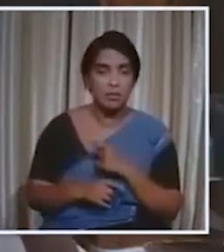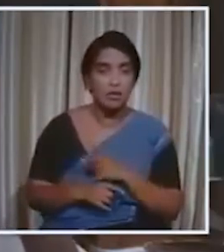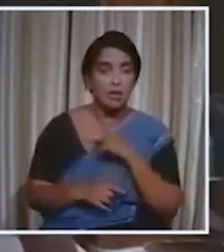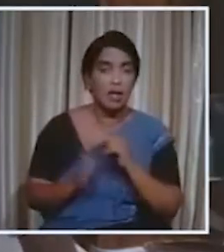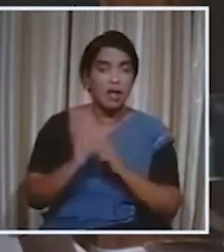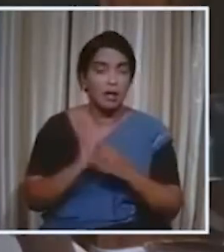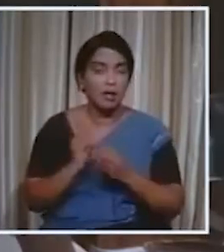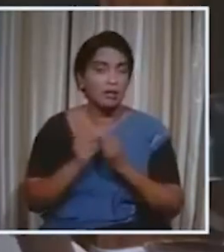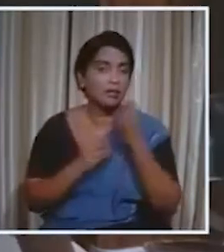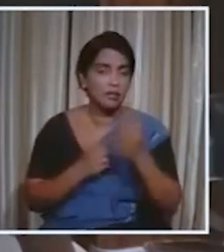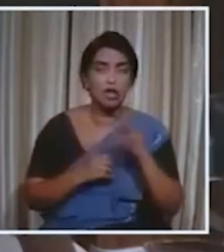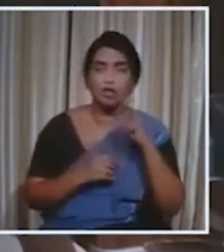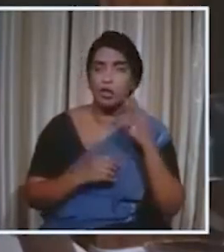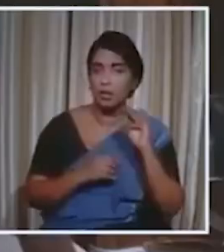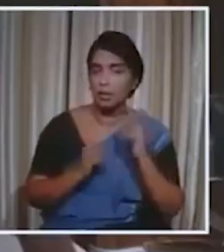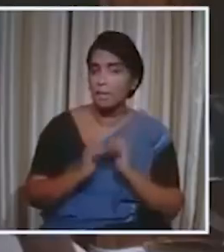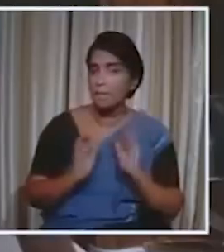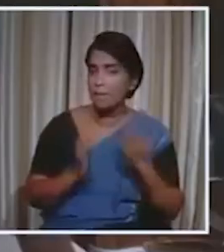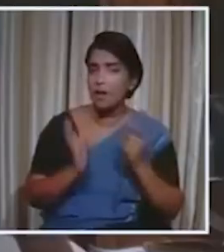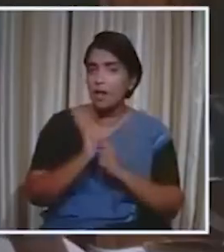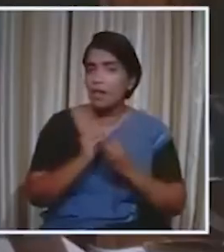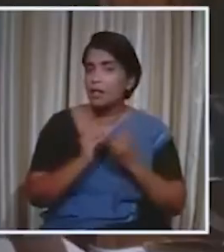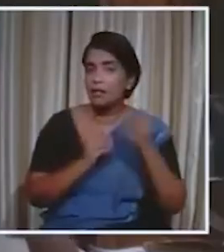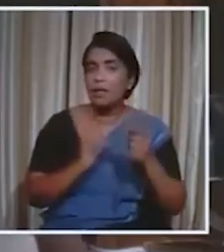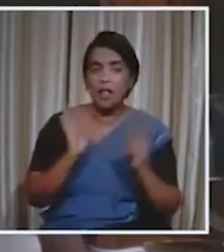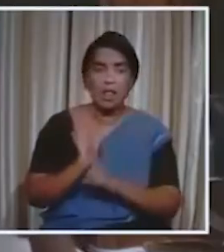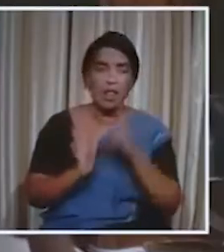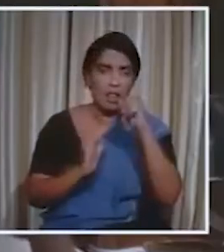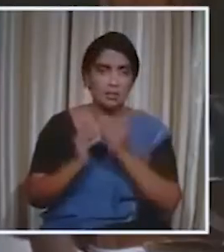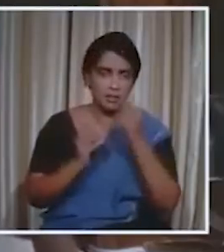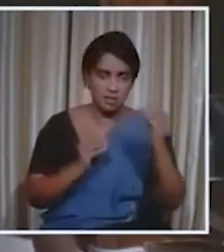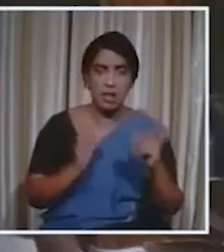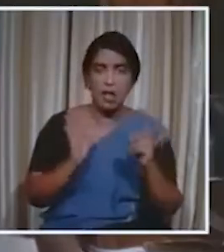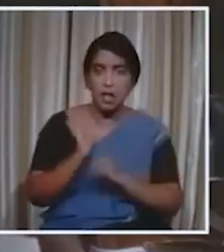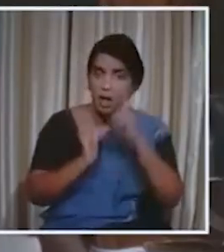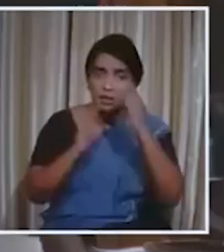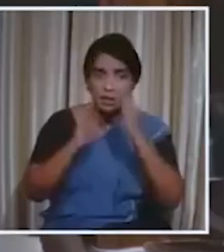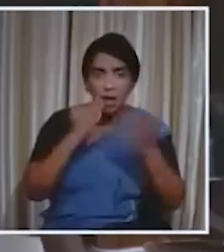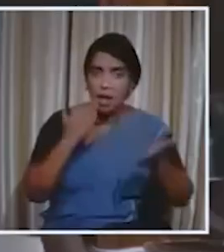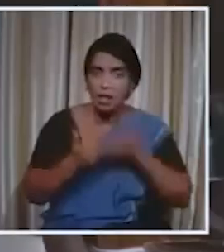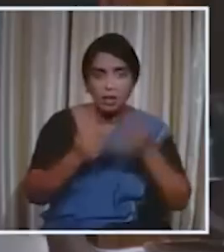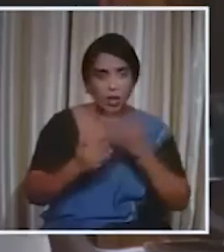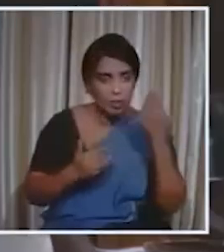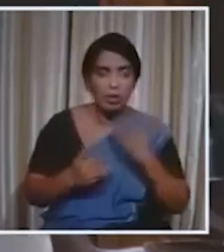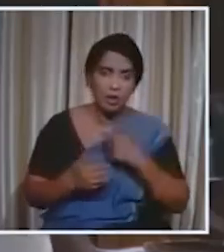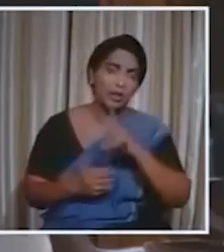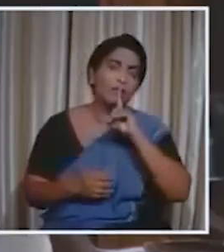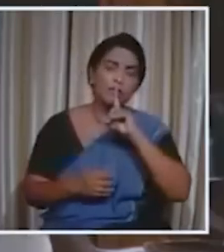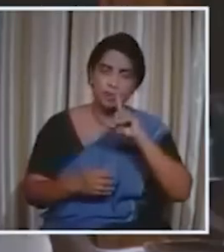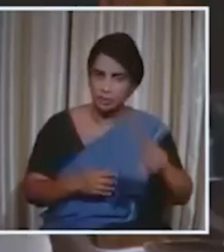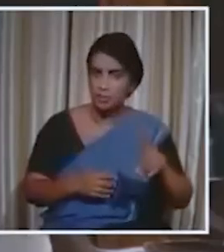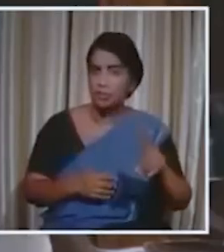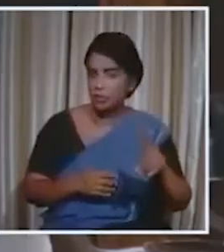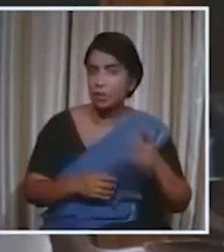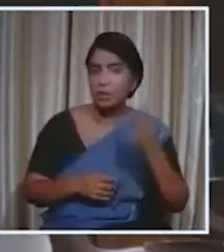ණය සහන ආධාරස්සේ 340ක් පටන් ගත්ත ගේ ණය හැටියට දෙන රුපියල් ලක්ෂයයි. රුපියල් ලක්ෂකින් ගියක් හදන්න පුළුවන් දැමතුමා. මම ඉල්ලීම් කරේ